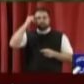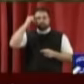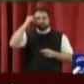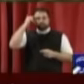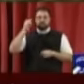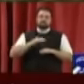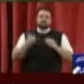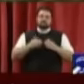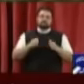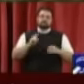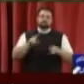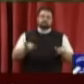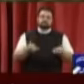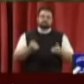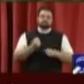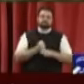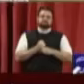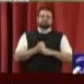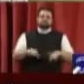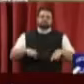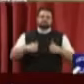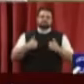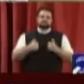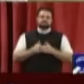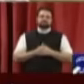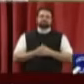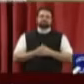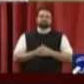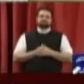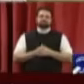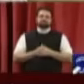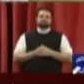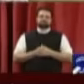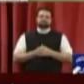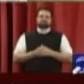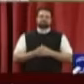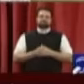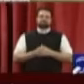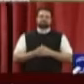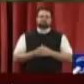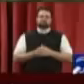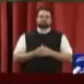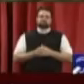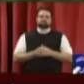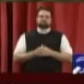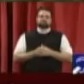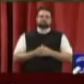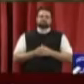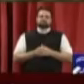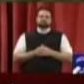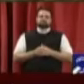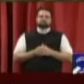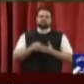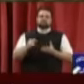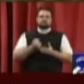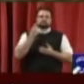mergi să trăiesc ușor, frumoasă, bine. din asta am eu de spus în fiecare zi ca să mergă Iați prioritatea. Nu, iați una singură ca prioritate.